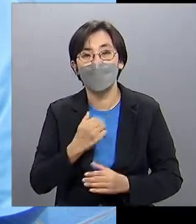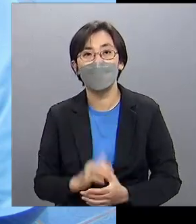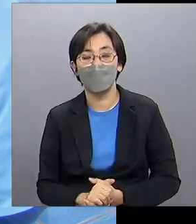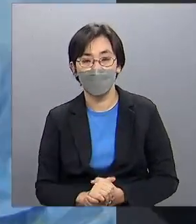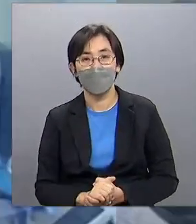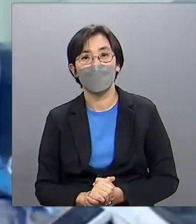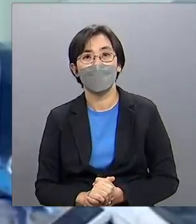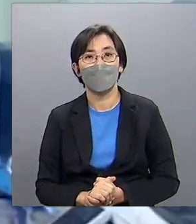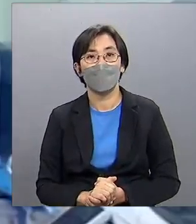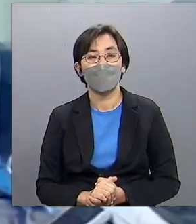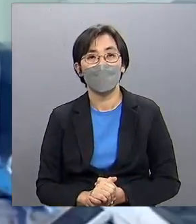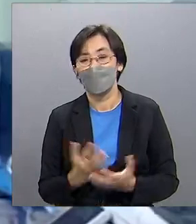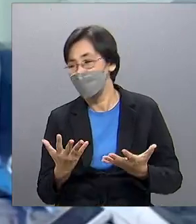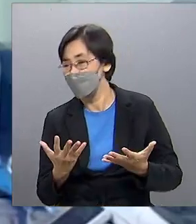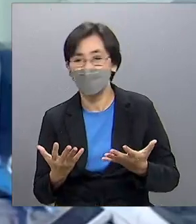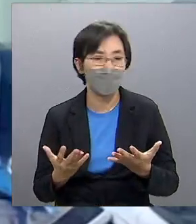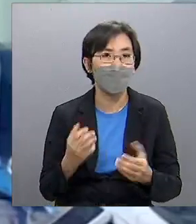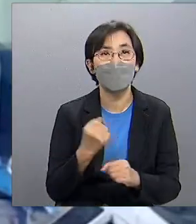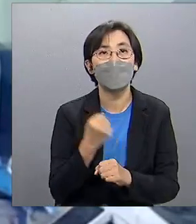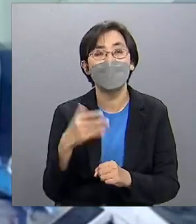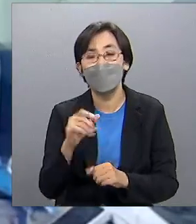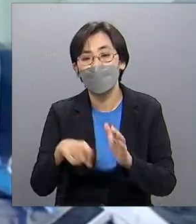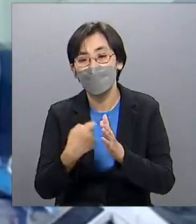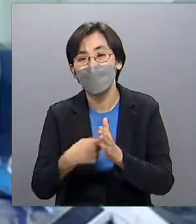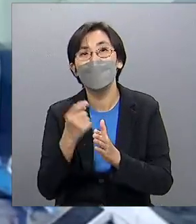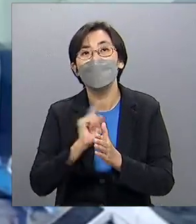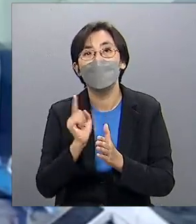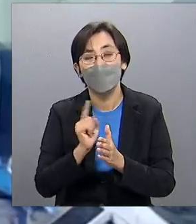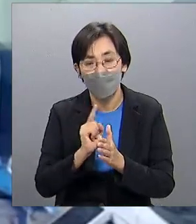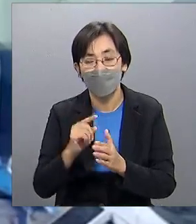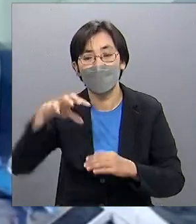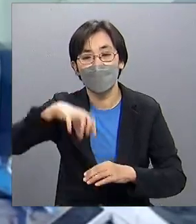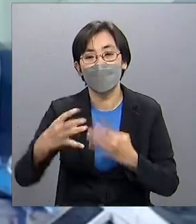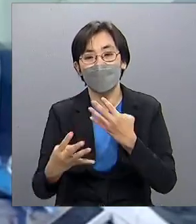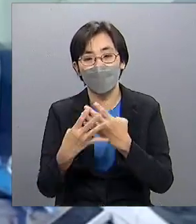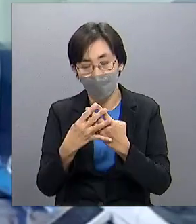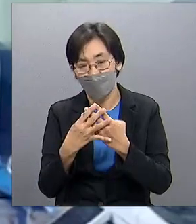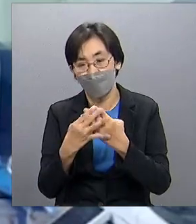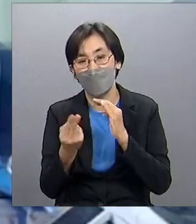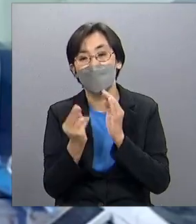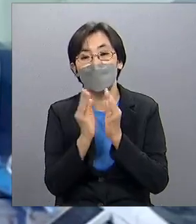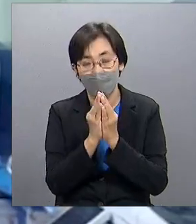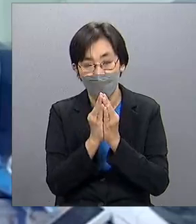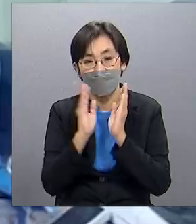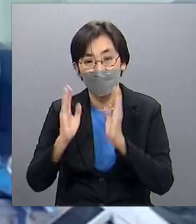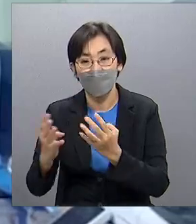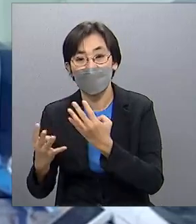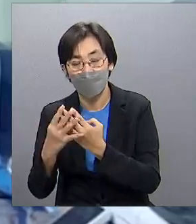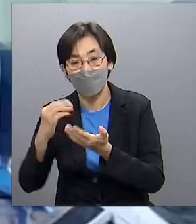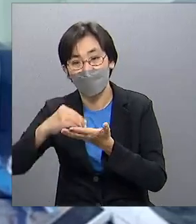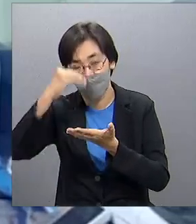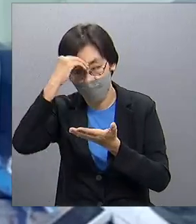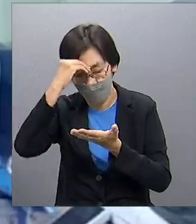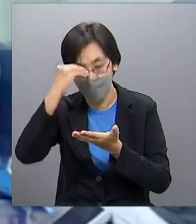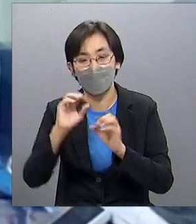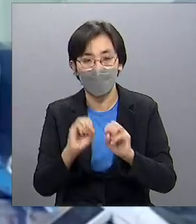ม่สามารถดำเนินการได้เพราะว่าทางเรือนจำอนุญาตให้ผู้ต้องโทษที่เป็นนักศึกษาเราเท่านั้น